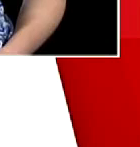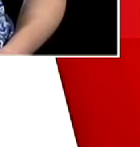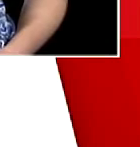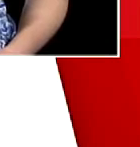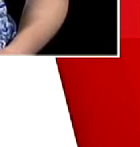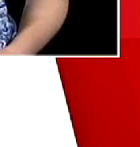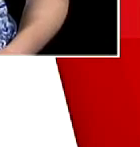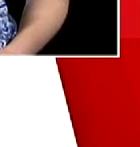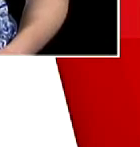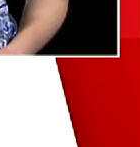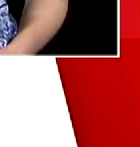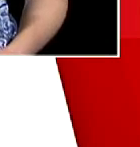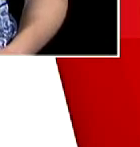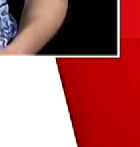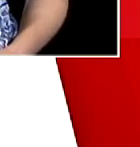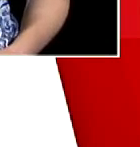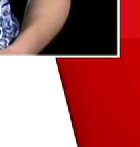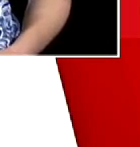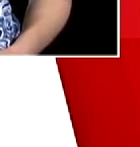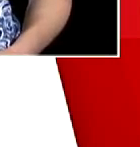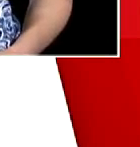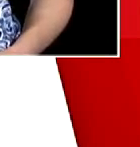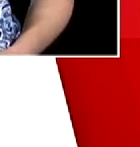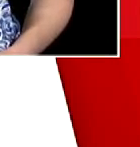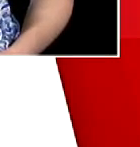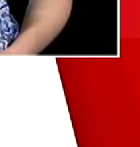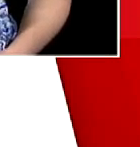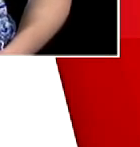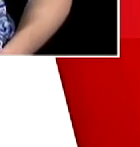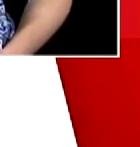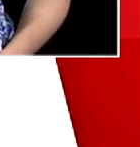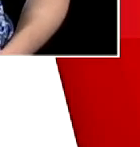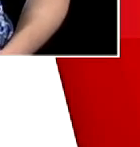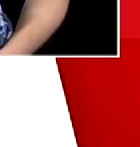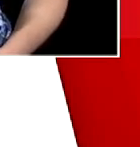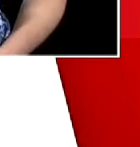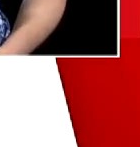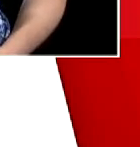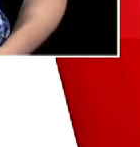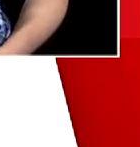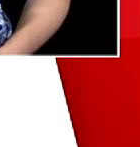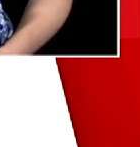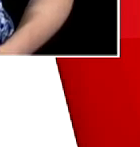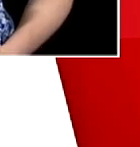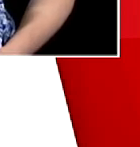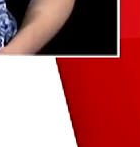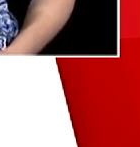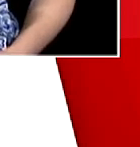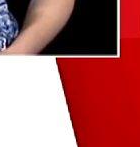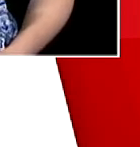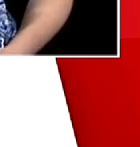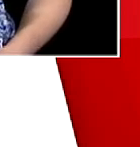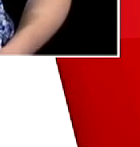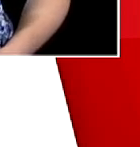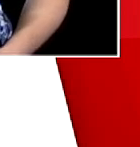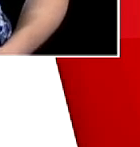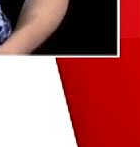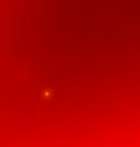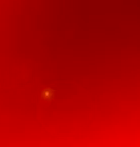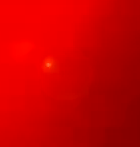Narito na ang mga balitang dapat niyong malaman. Magandang gabi. Ako si Ato Maraul. Ako naman si Mav Gonzalez at ito ang State of the